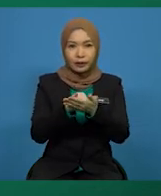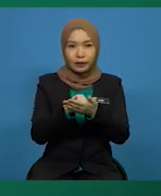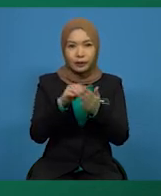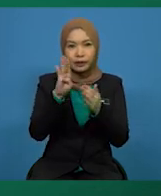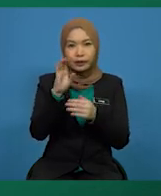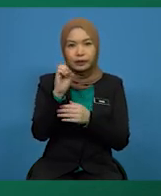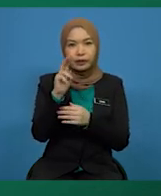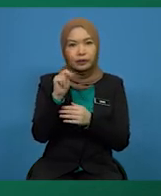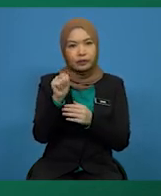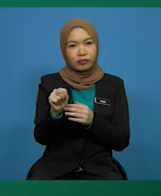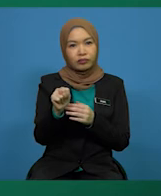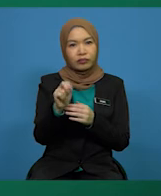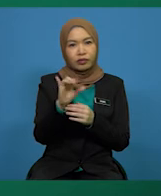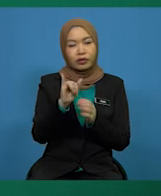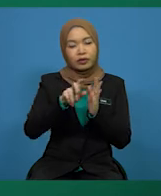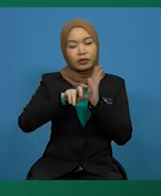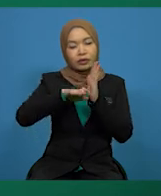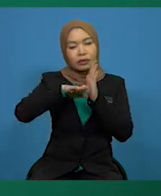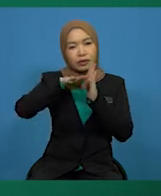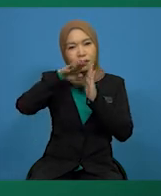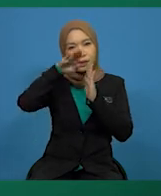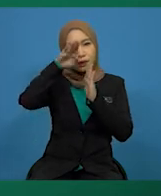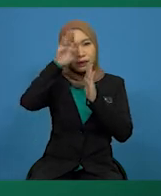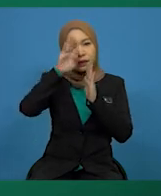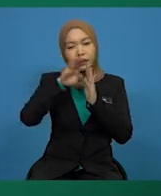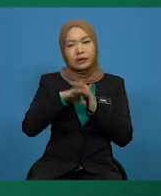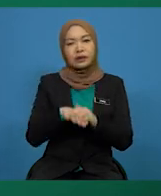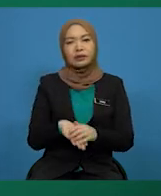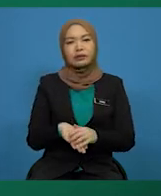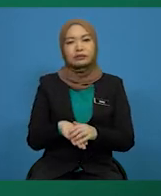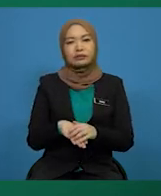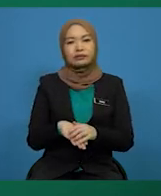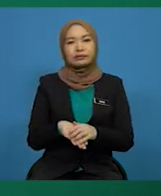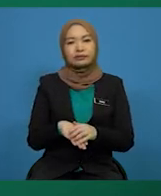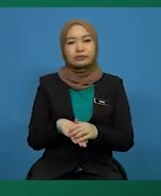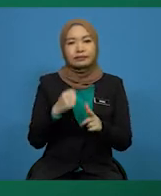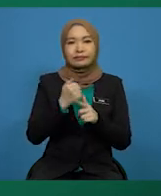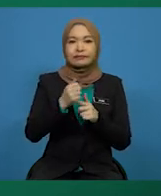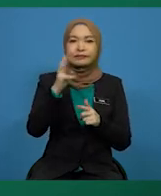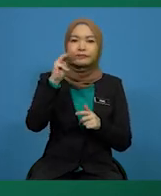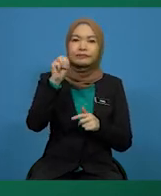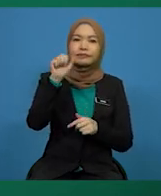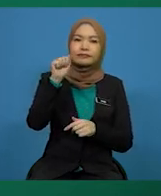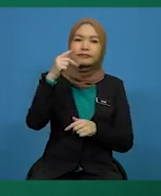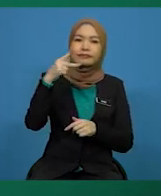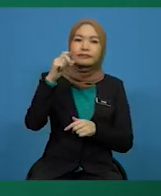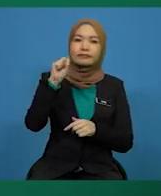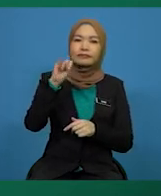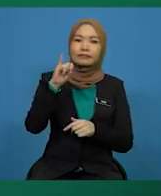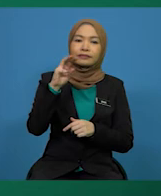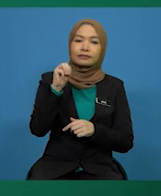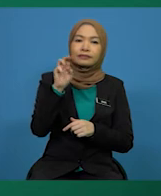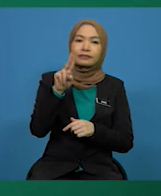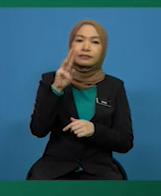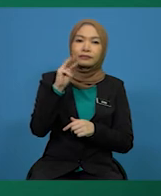telah mencapai nilai yang tertinggi ataupun maksimum. Ini sudah pasti masyarakat menjual